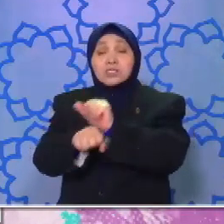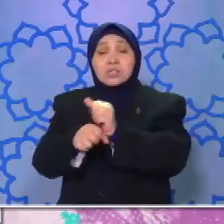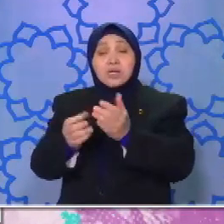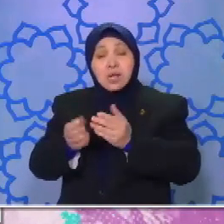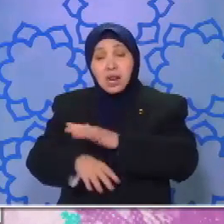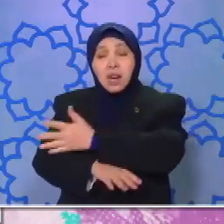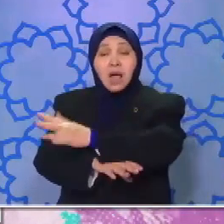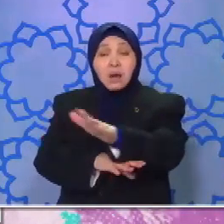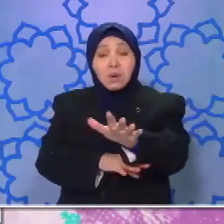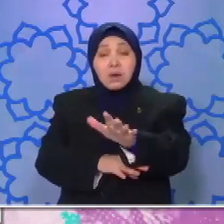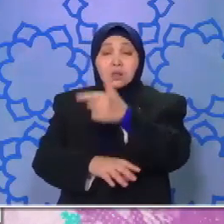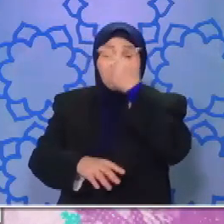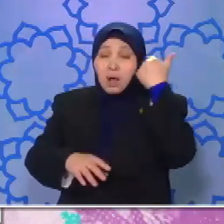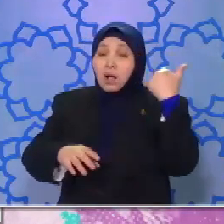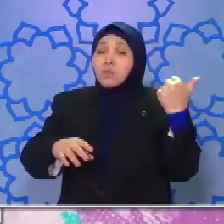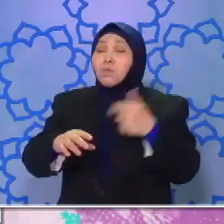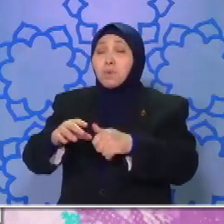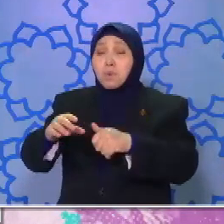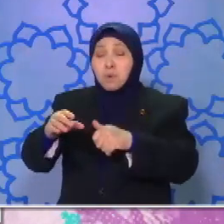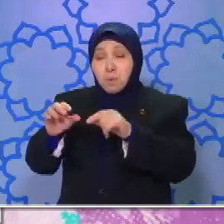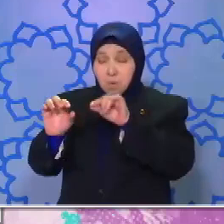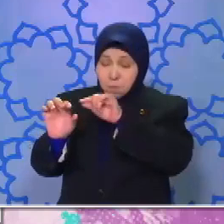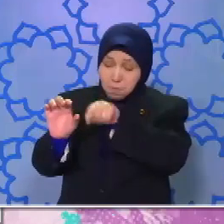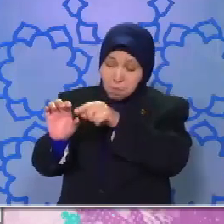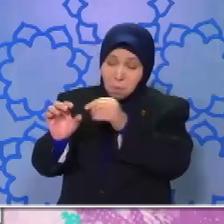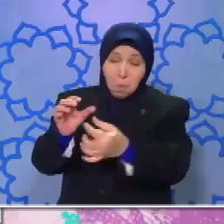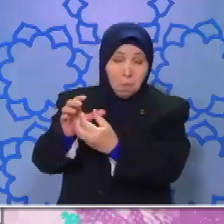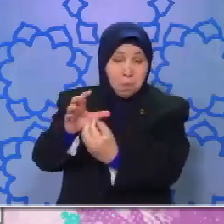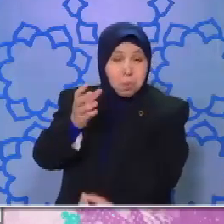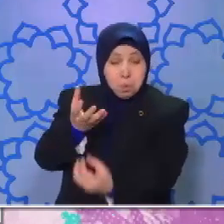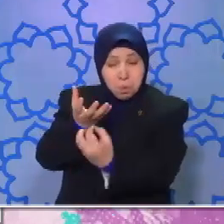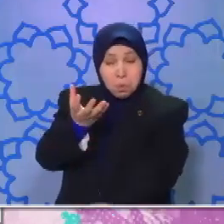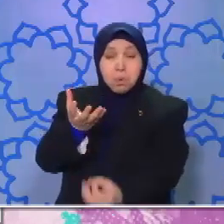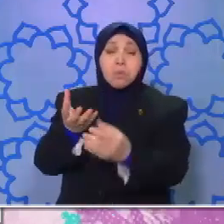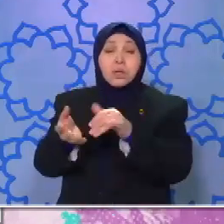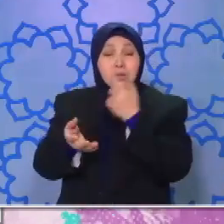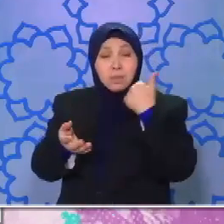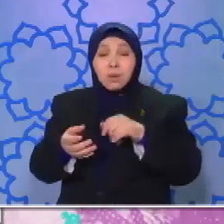لمساكين يعملون في البحر